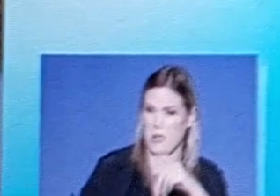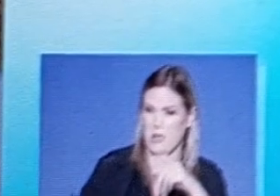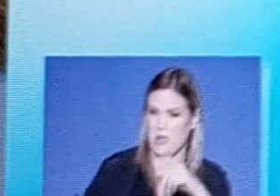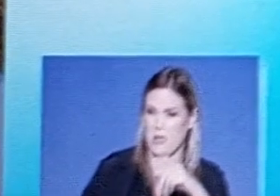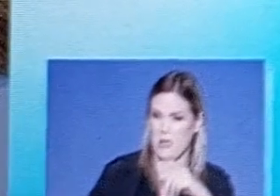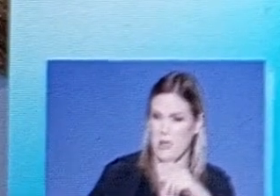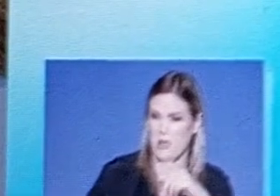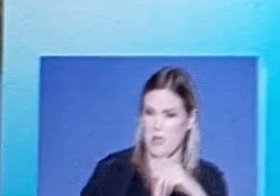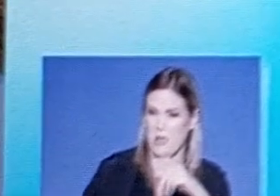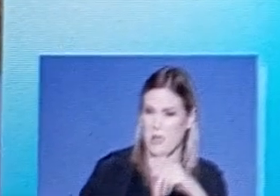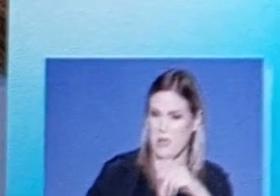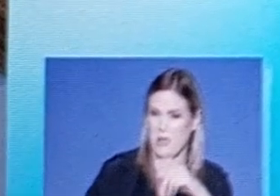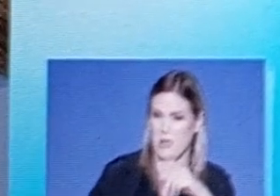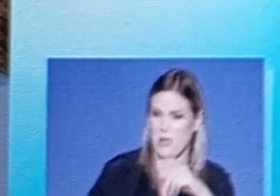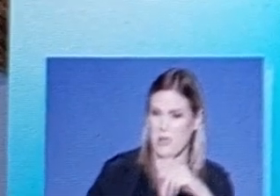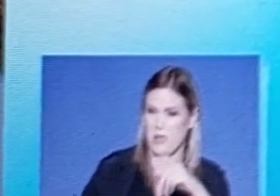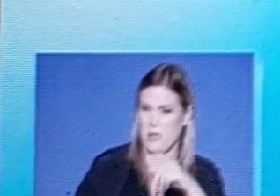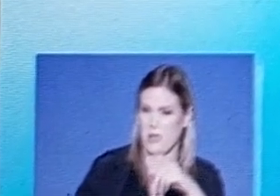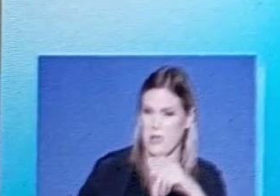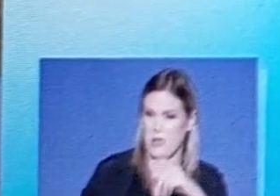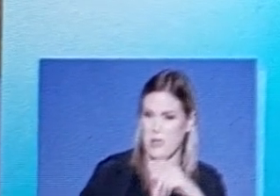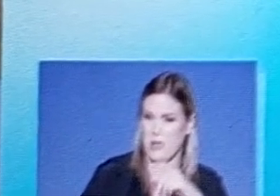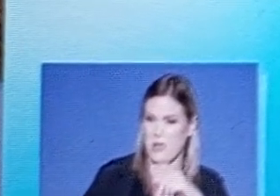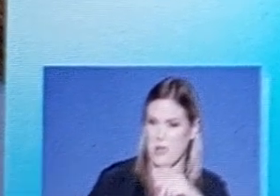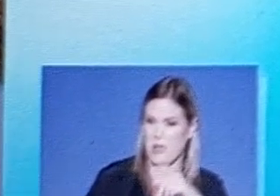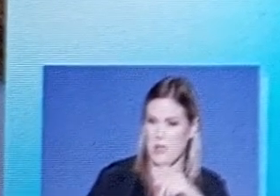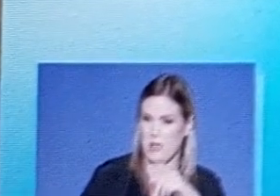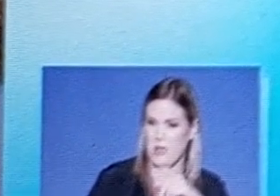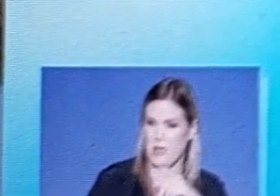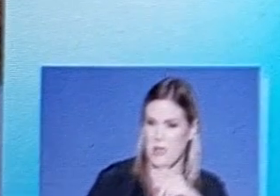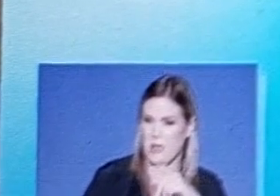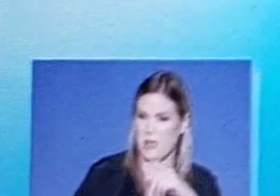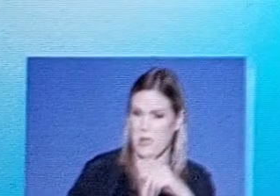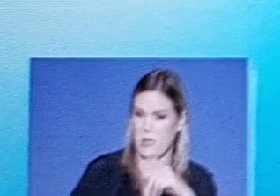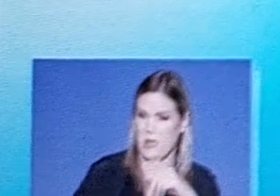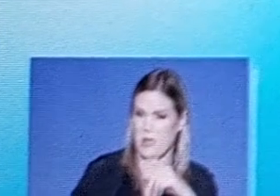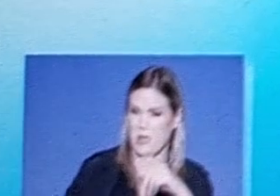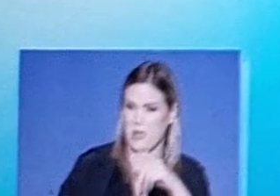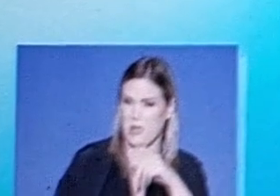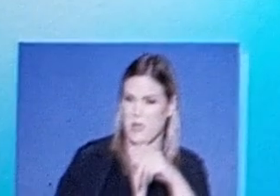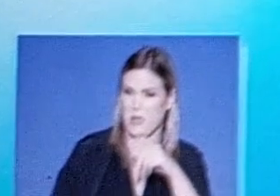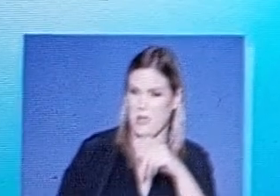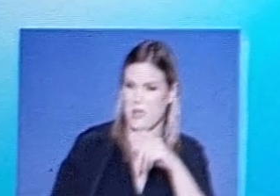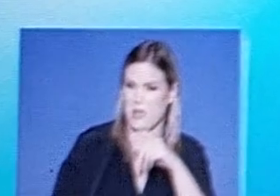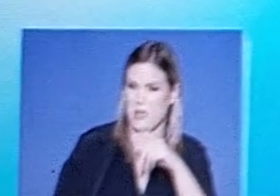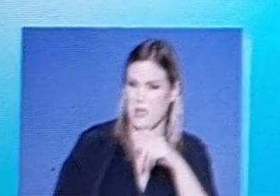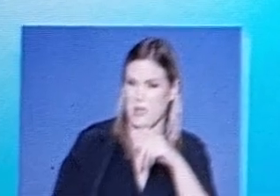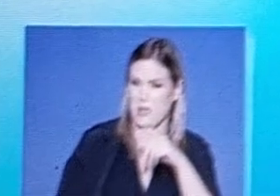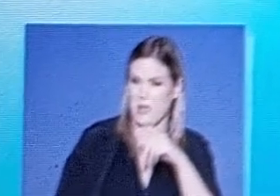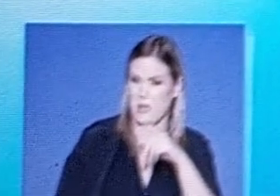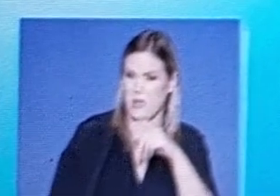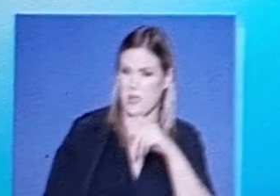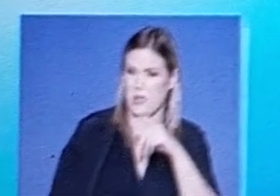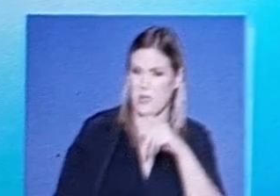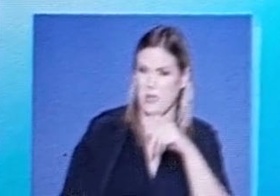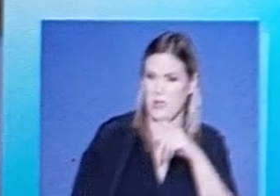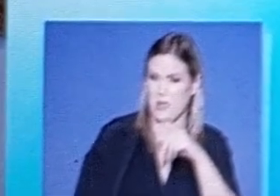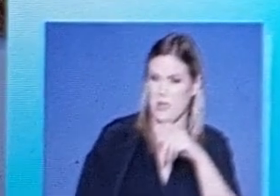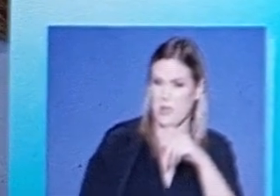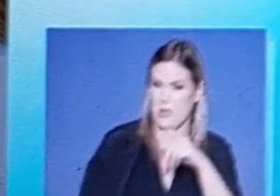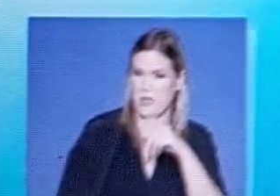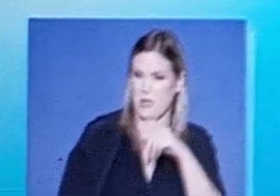Netanyahou dit aussi « L'armée et les services de renseignement disent que ces Palestiniens sont assis à la